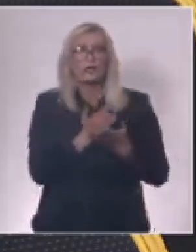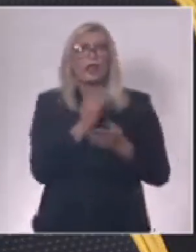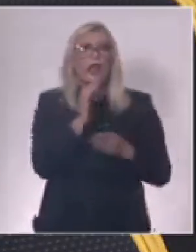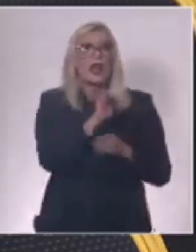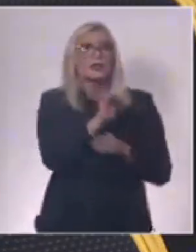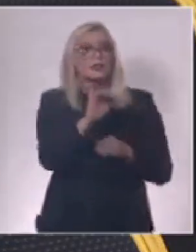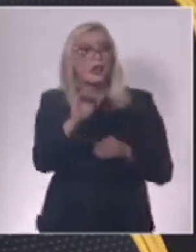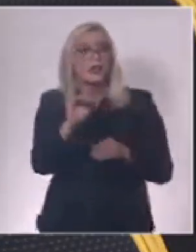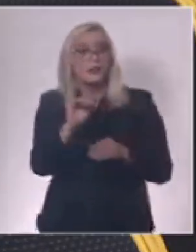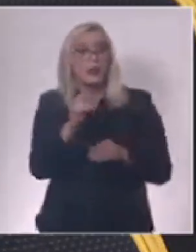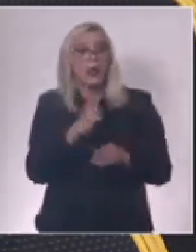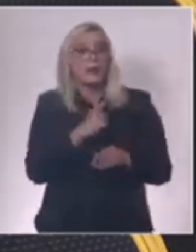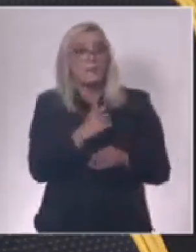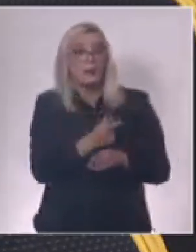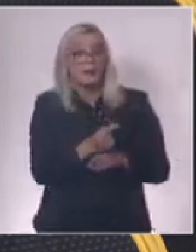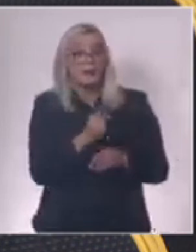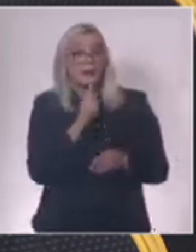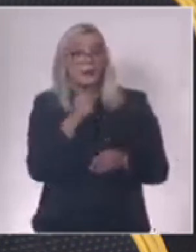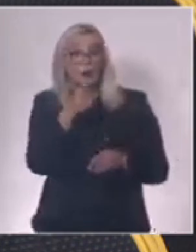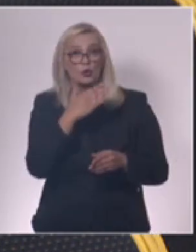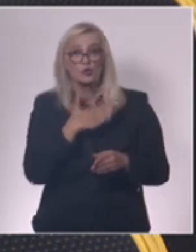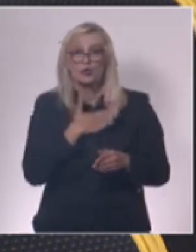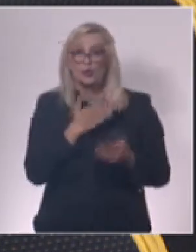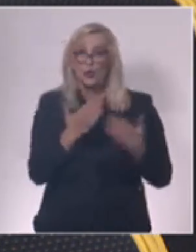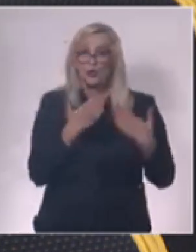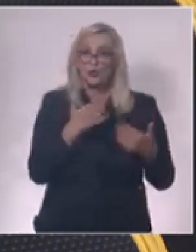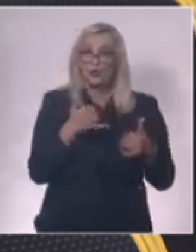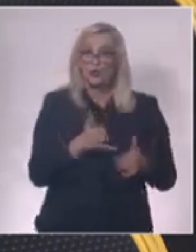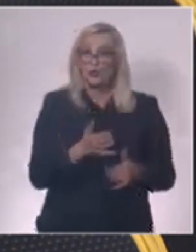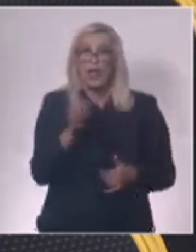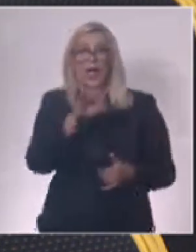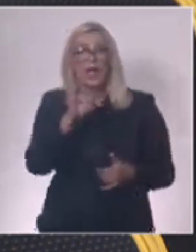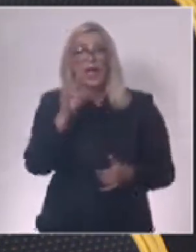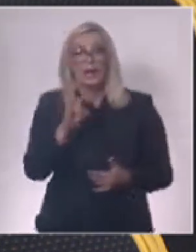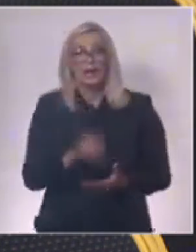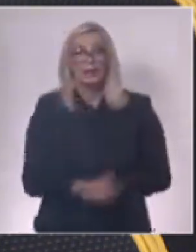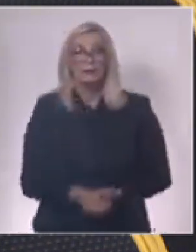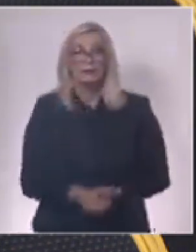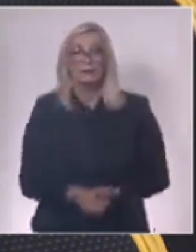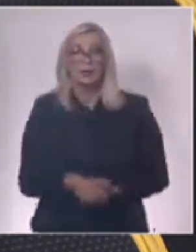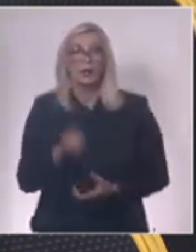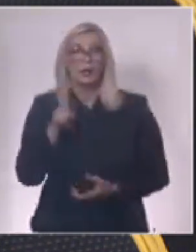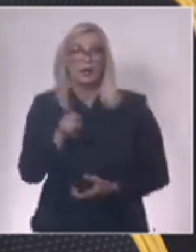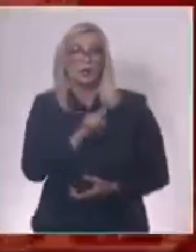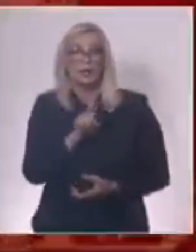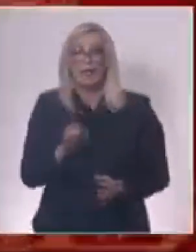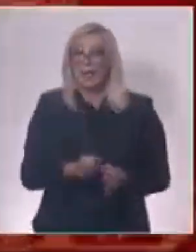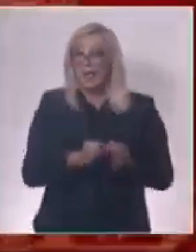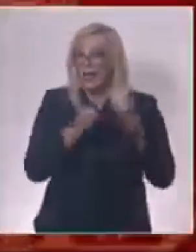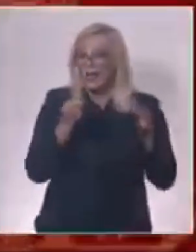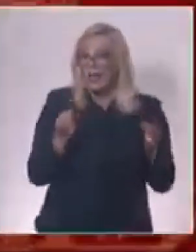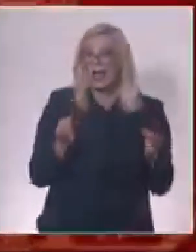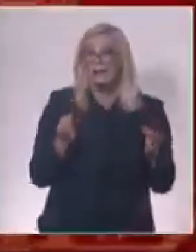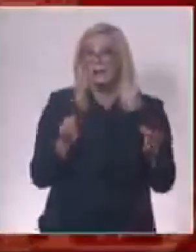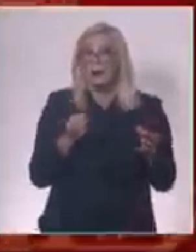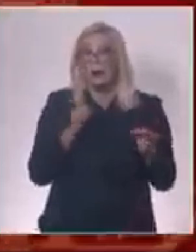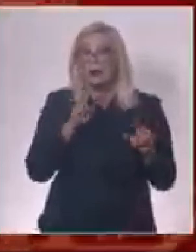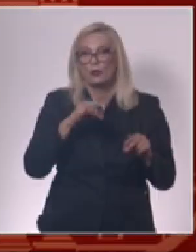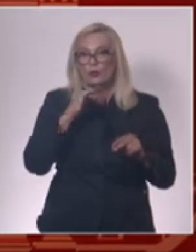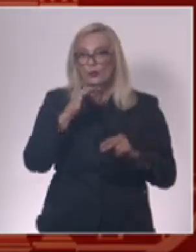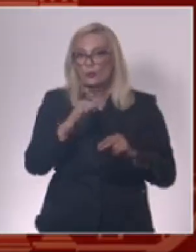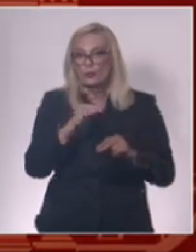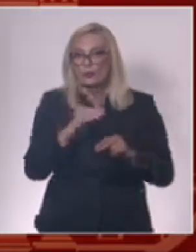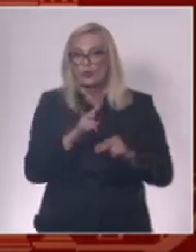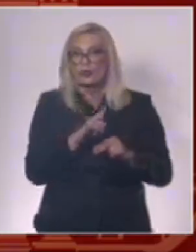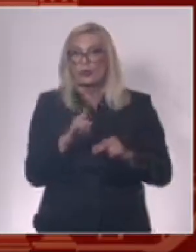известиле партнерите оние со кои што сте имале состанок од Европската унија? Па нормално дека тоа не оди јавно на емисија или тоа не оди